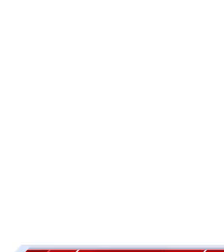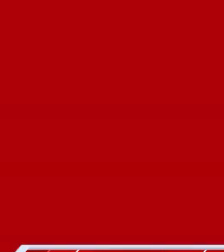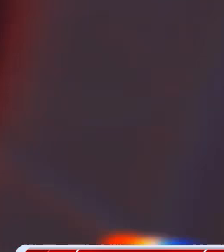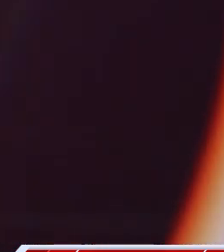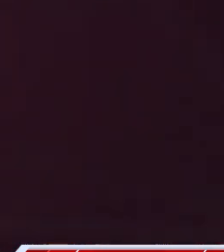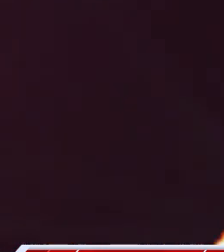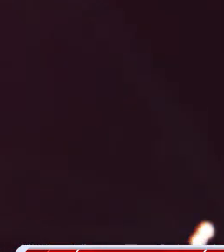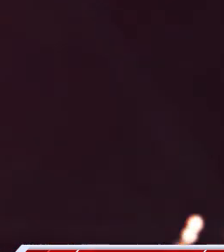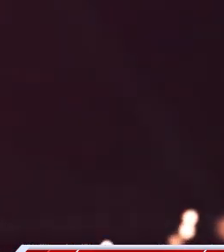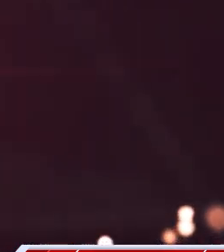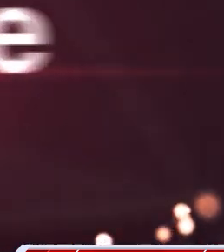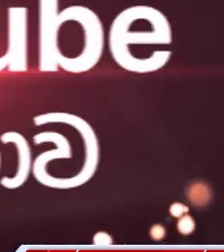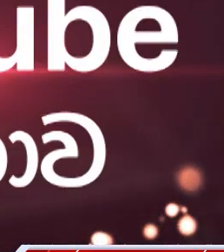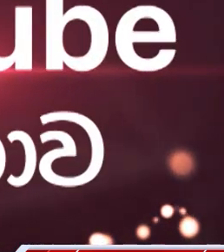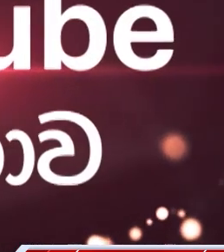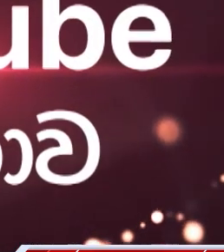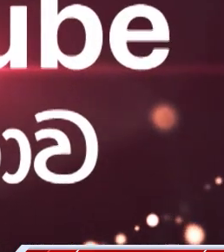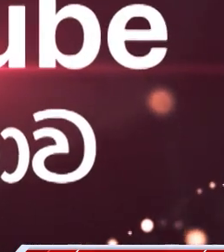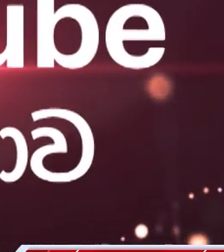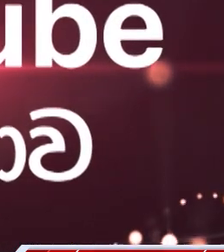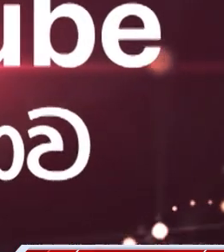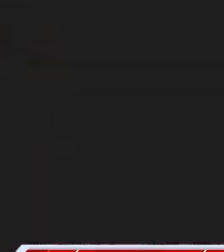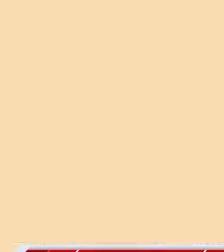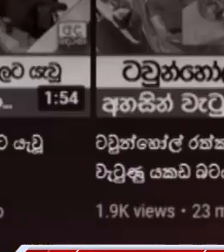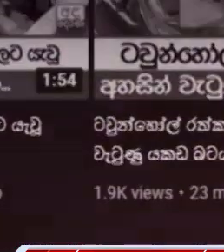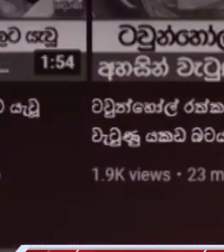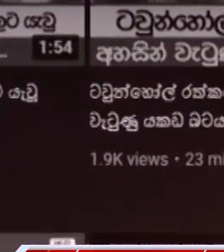එක. අද දෙරණ YouTube